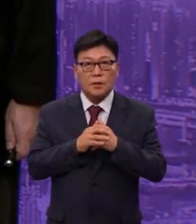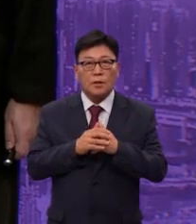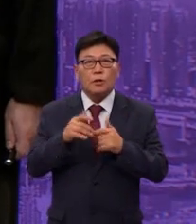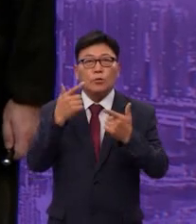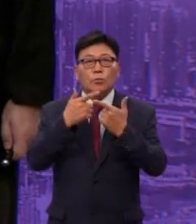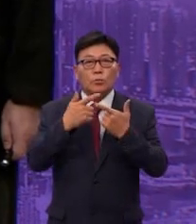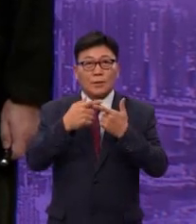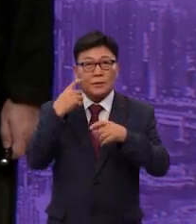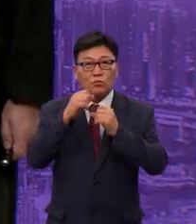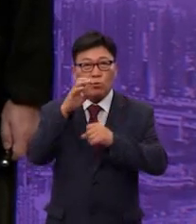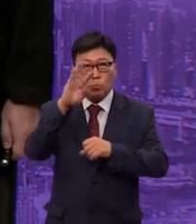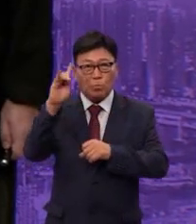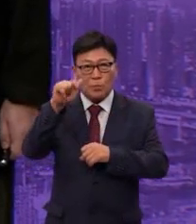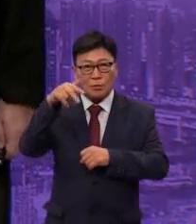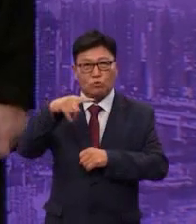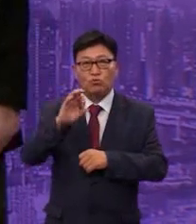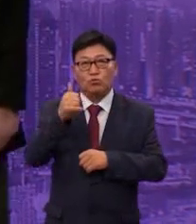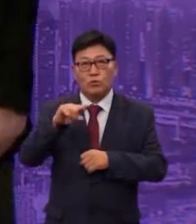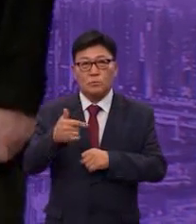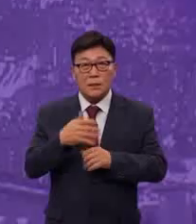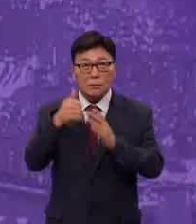반갑습니다. 부산연구원 박충훈입니다.